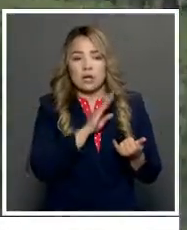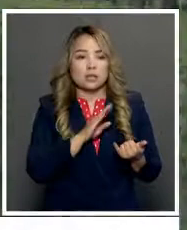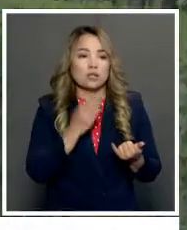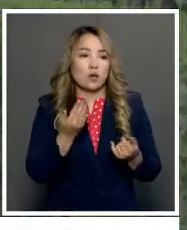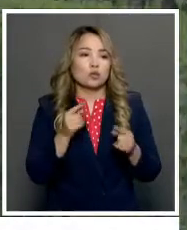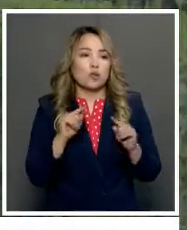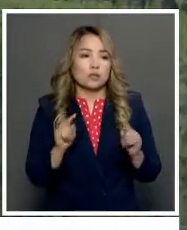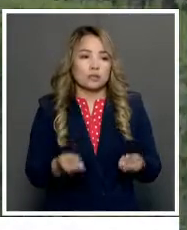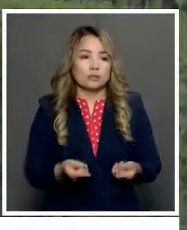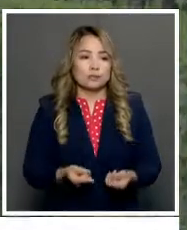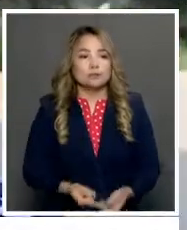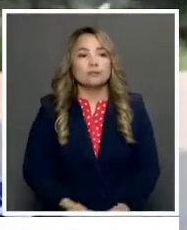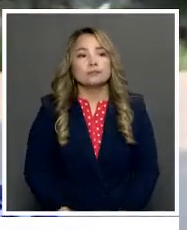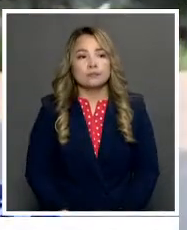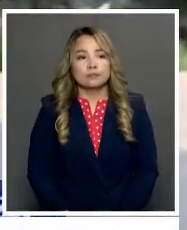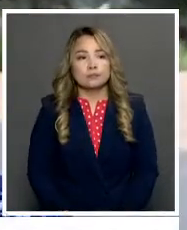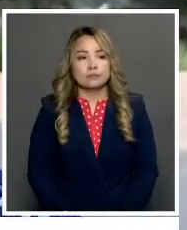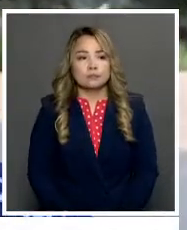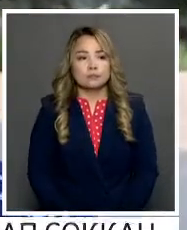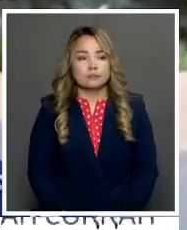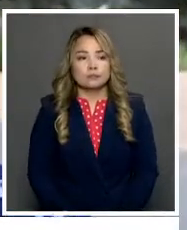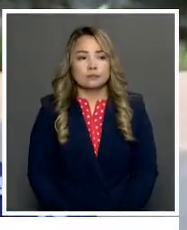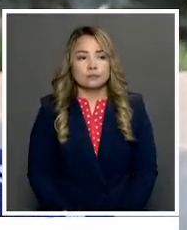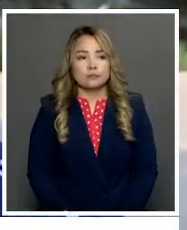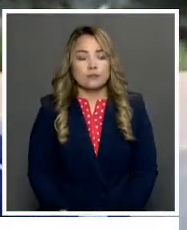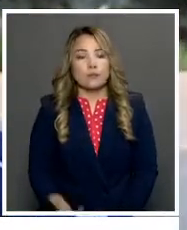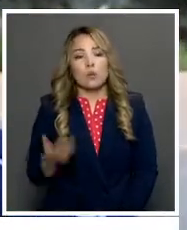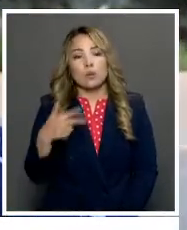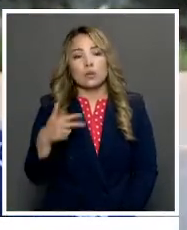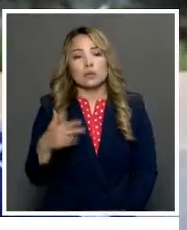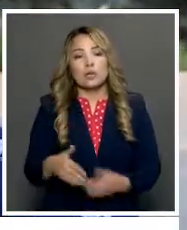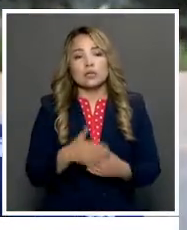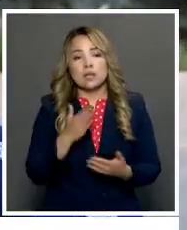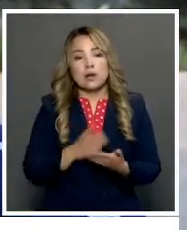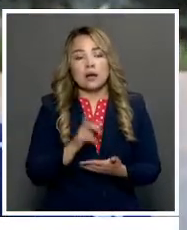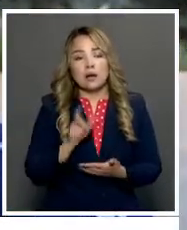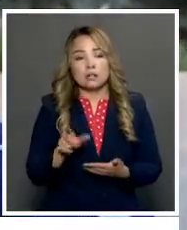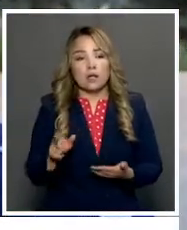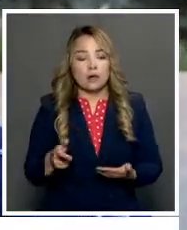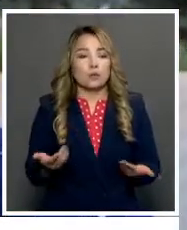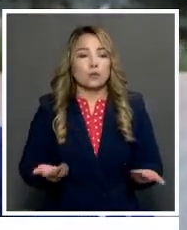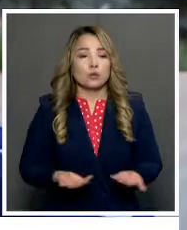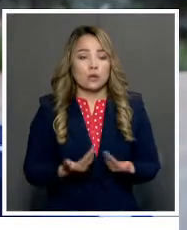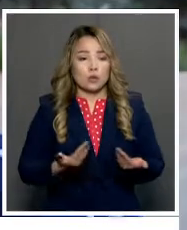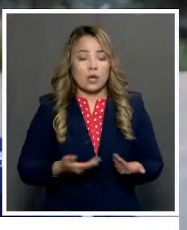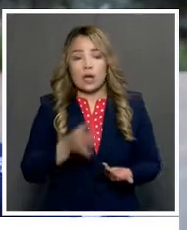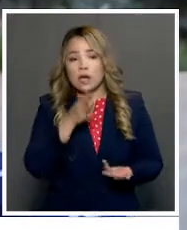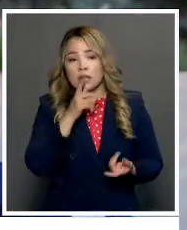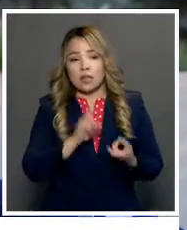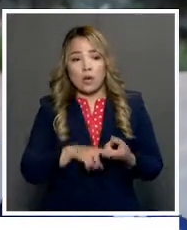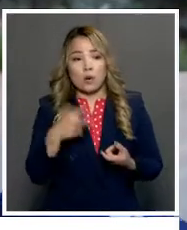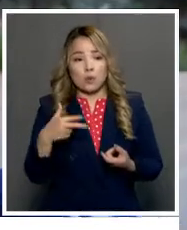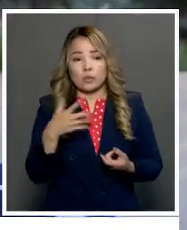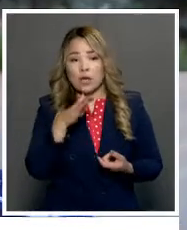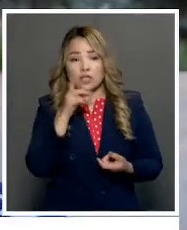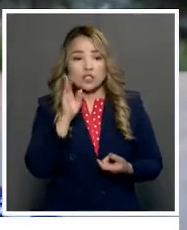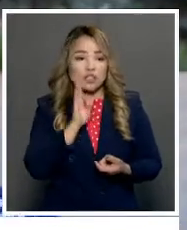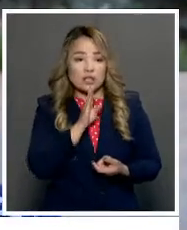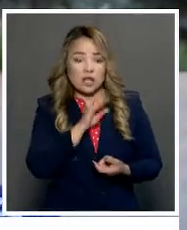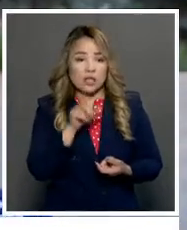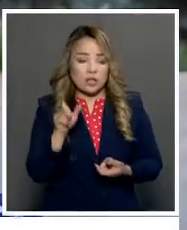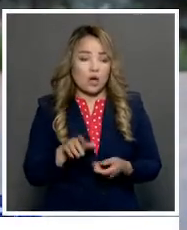ұсталды. Батыс қазақстан облысының 30-дан астам тұрғынына жұмысқа тұрғызуға уәде беріп, онымен уәдесін